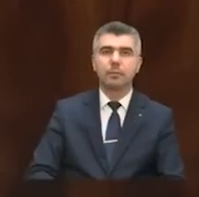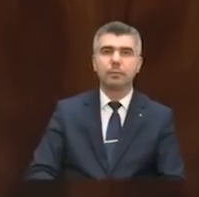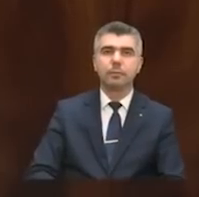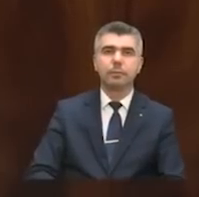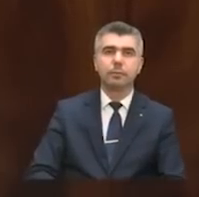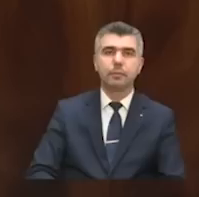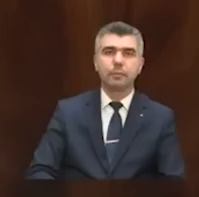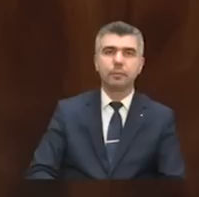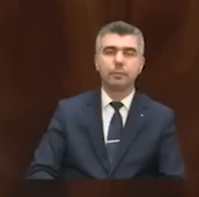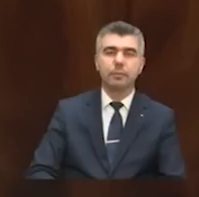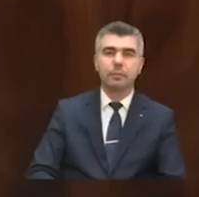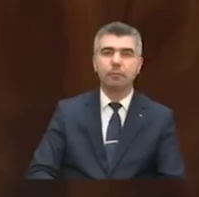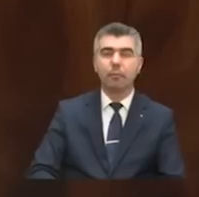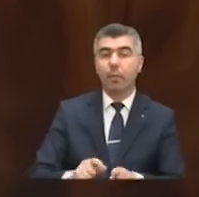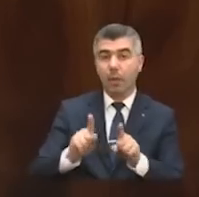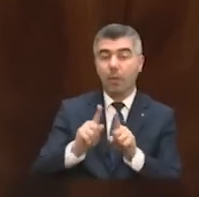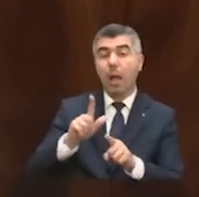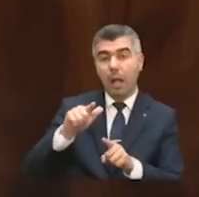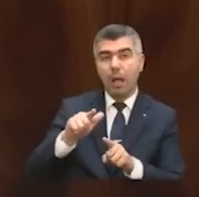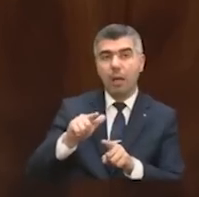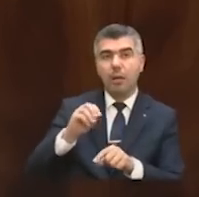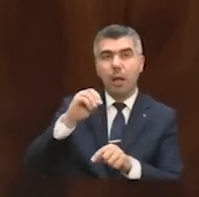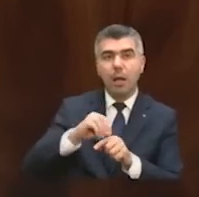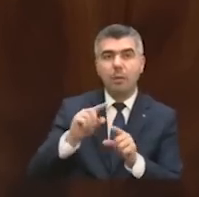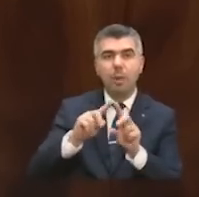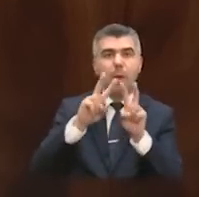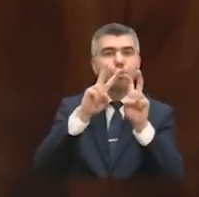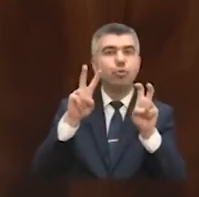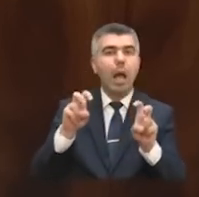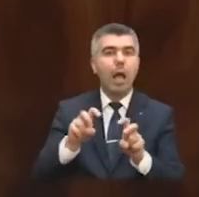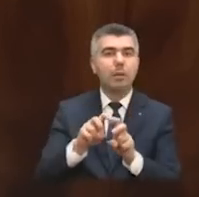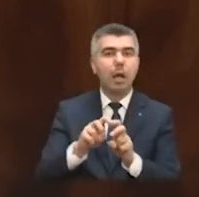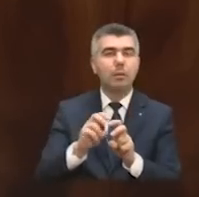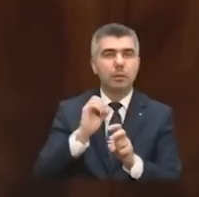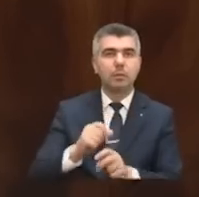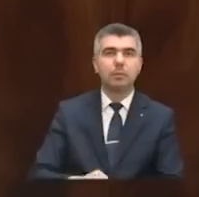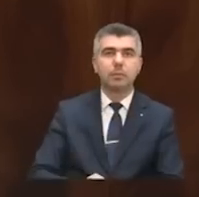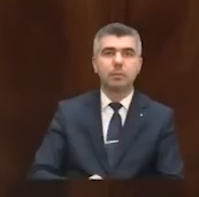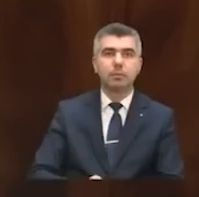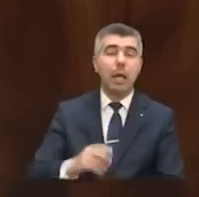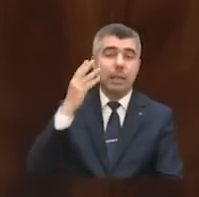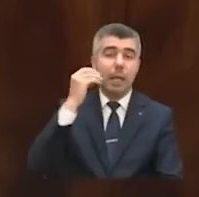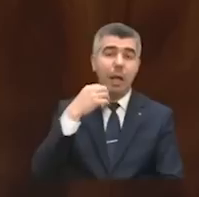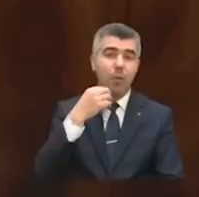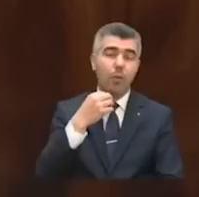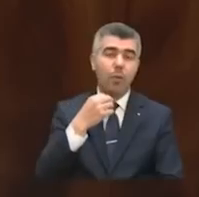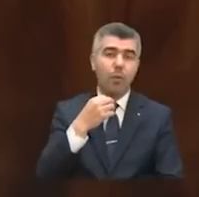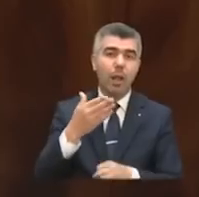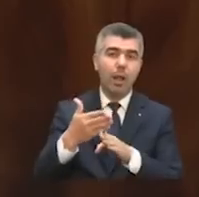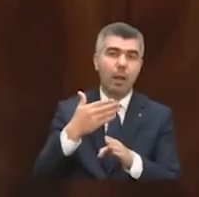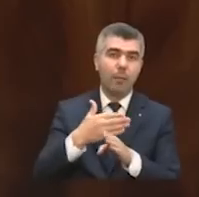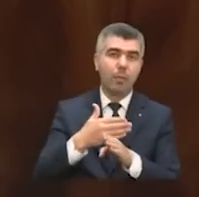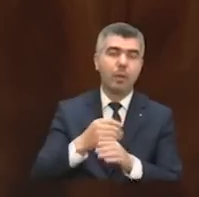وغادي يكون الامكانيه ديال لي سيرتيفيكا. وسمحوا لي قبيله نسيت بلي كنت كنتكلم على